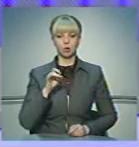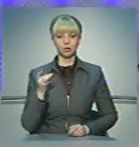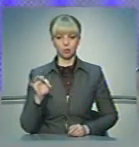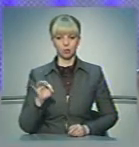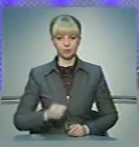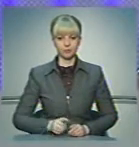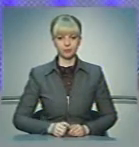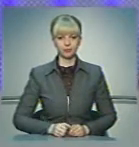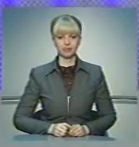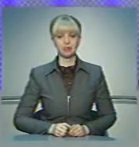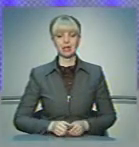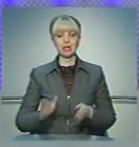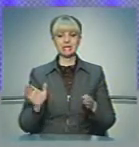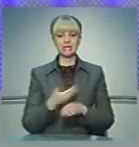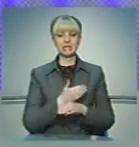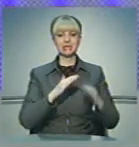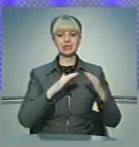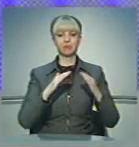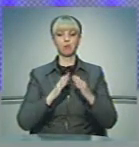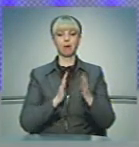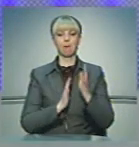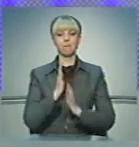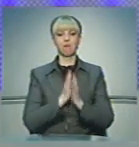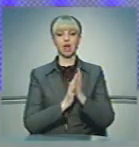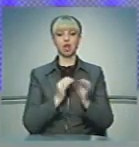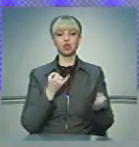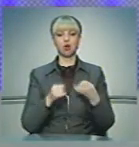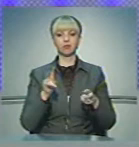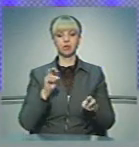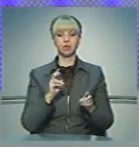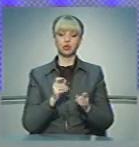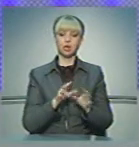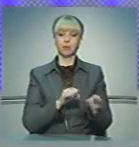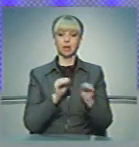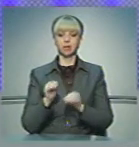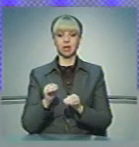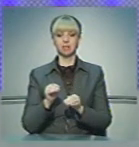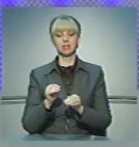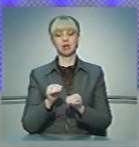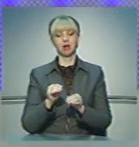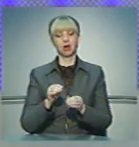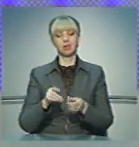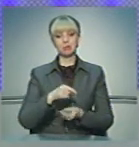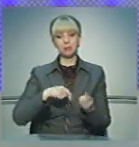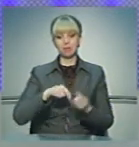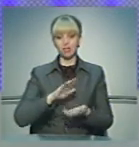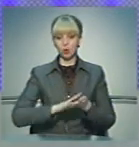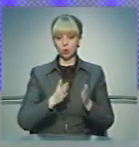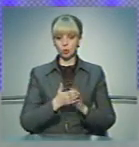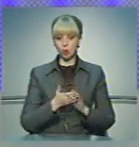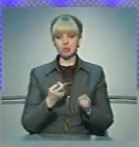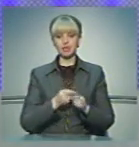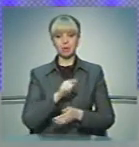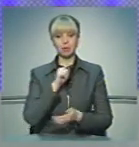Прохоренко. Знести забудови у парку Жовтневий чи перекласти із підприємцем договори? Вкотре це